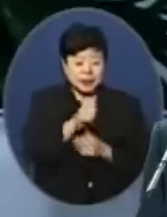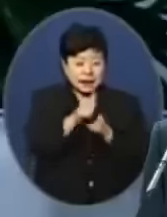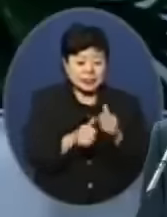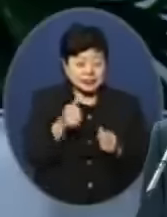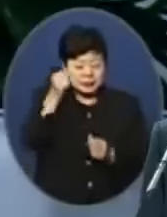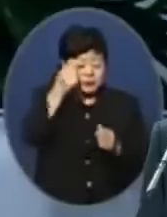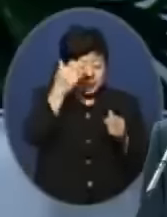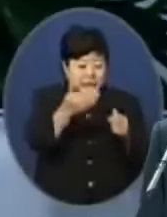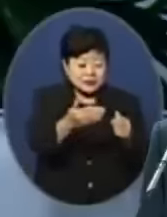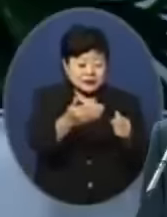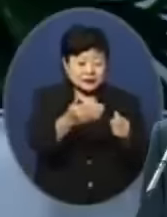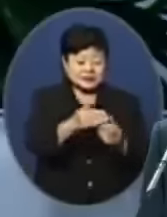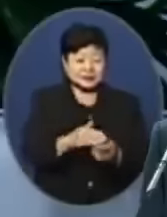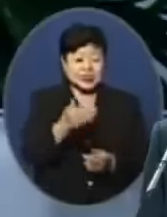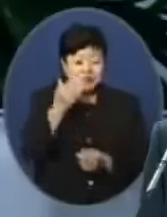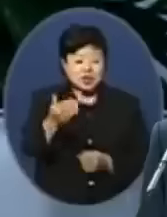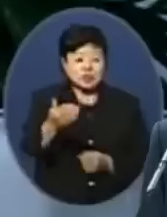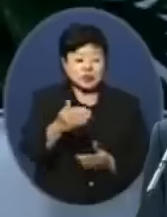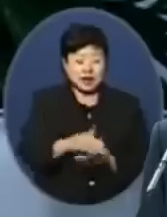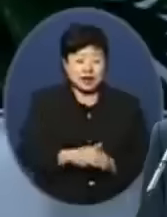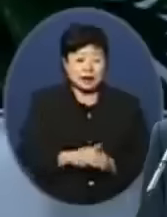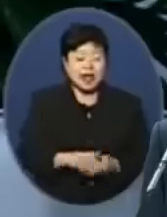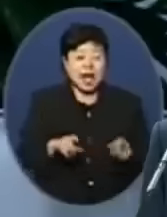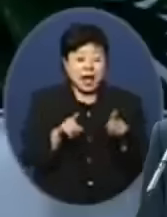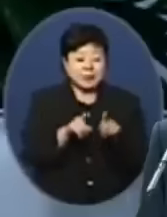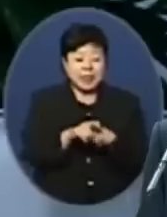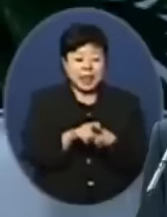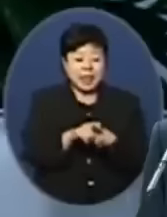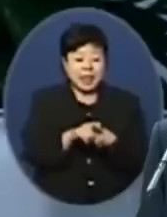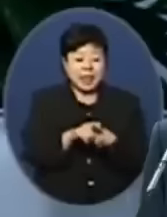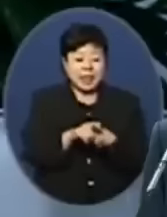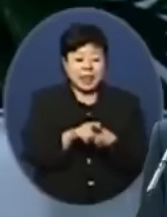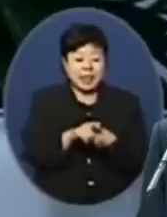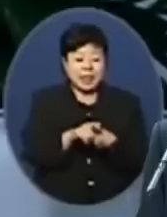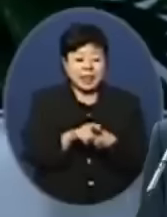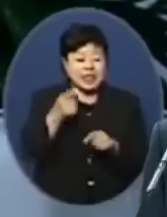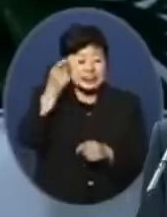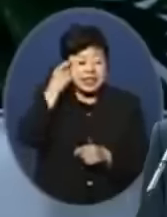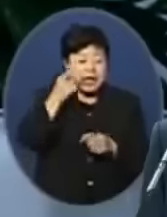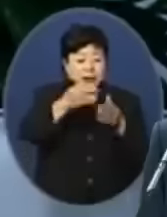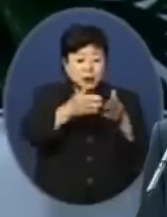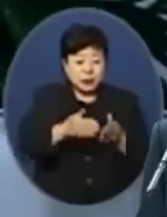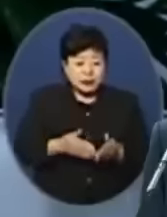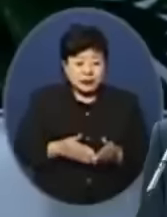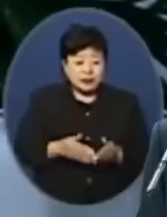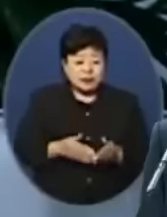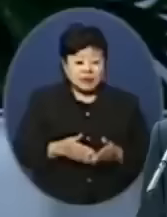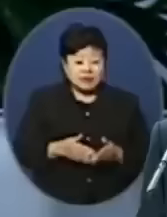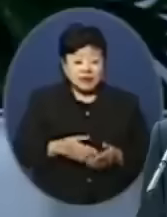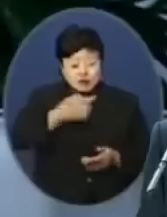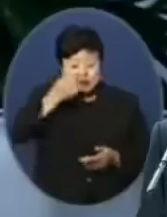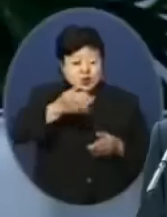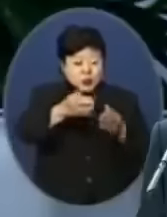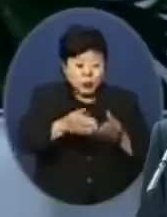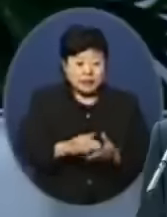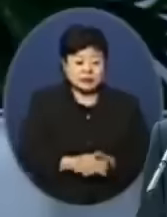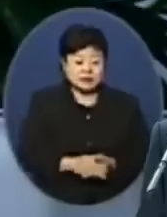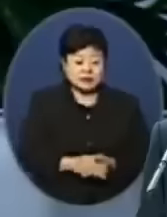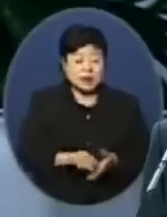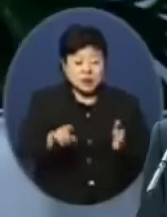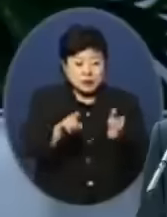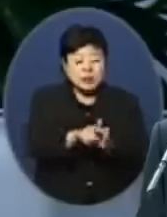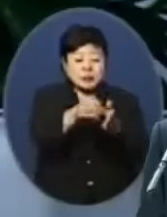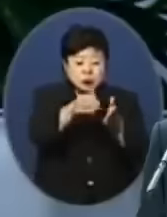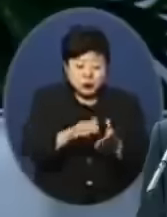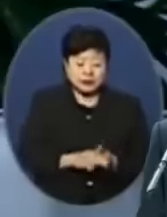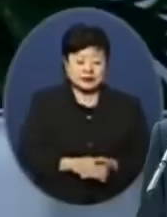하나님의 성령께서는 여러분과 같이 생각을 통하여 꿈을 통하여